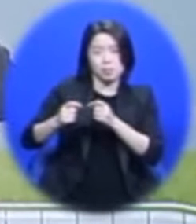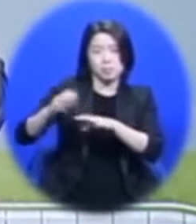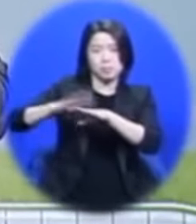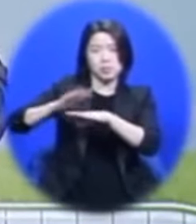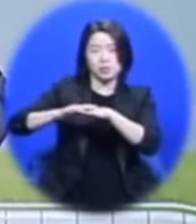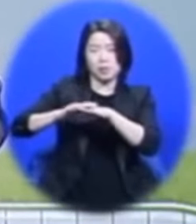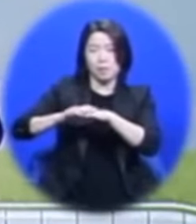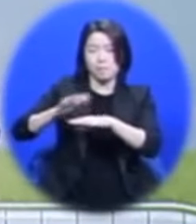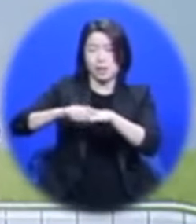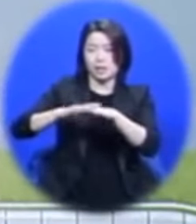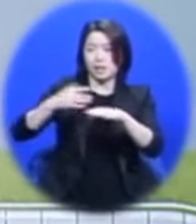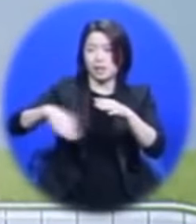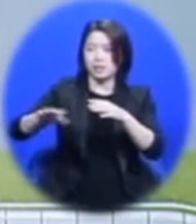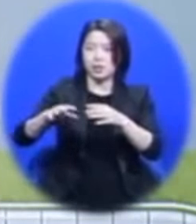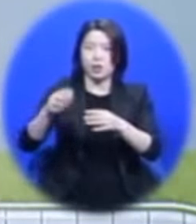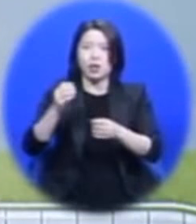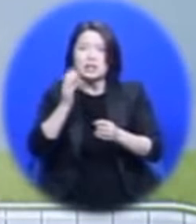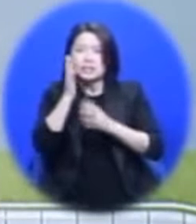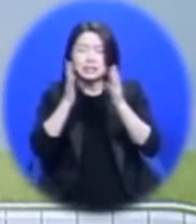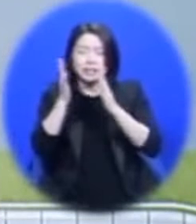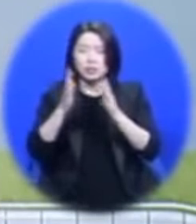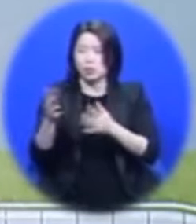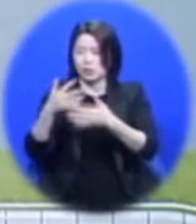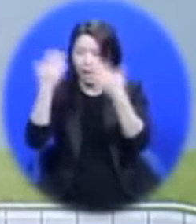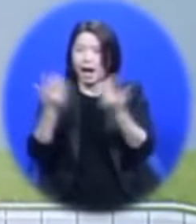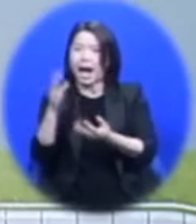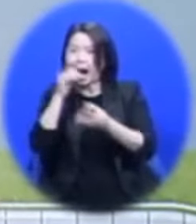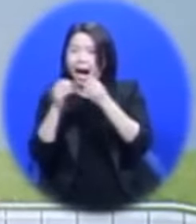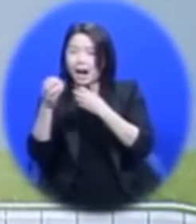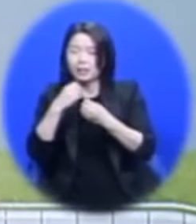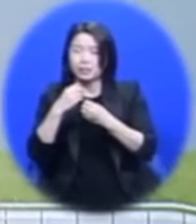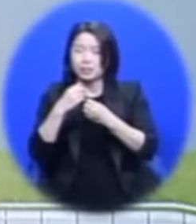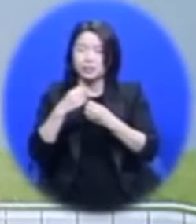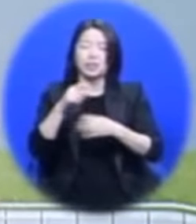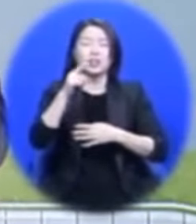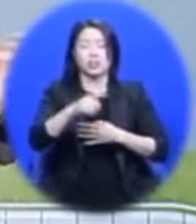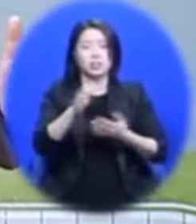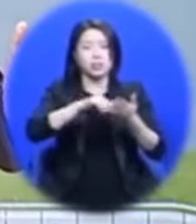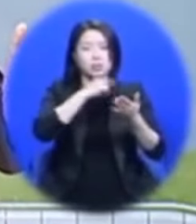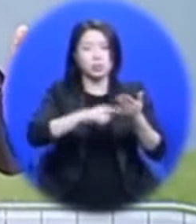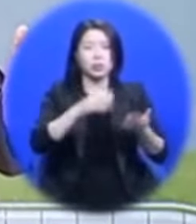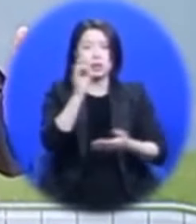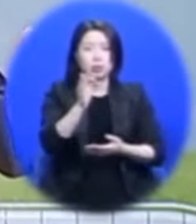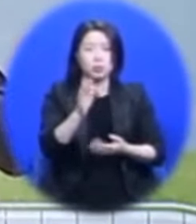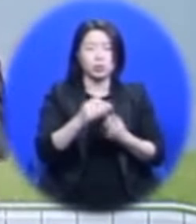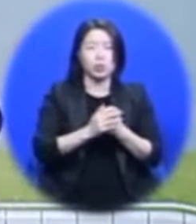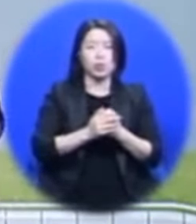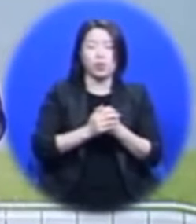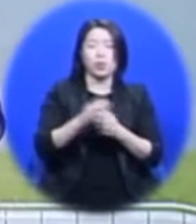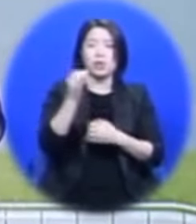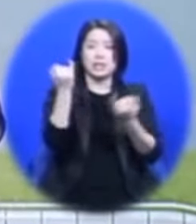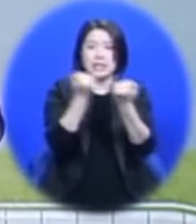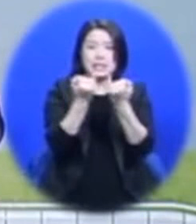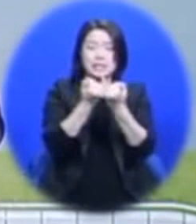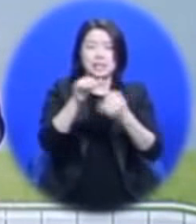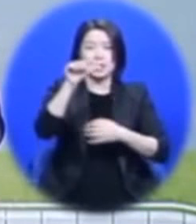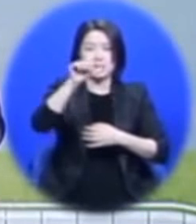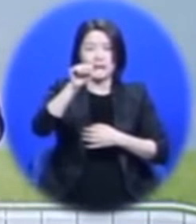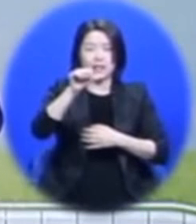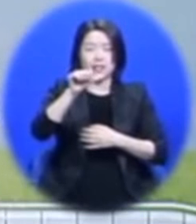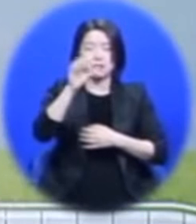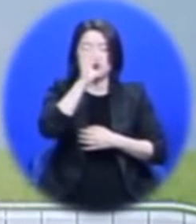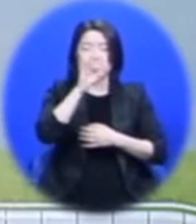다 먹어버렸어요. 근데 그 옆집 주인이 배상금으로 이 암퇴지 다섯 마리를 다 뺏어가려는다는